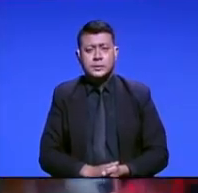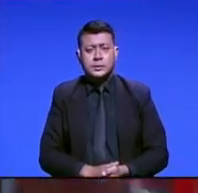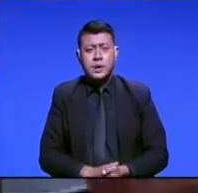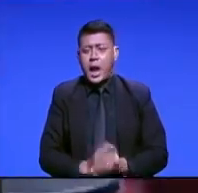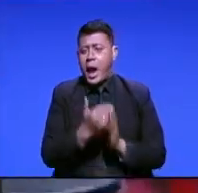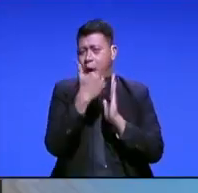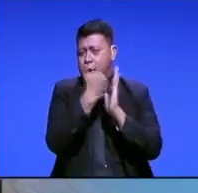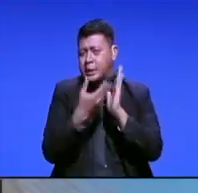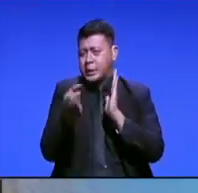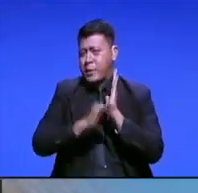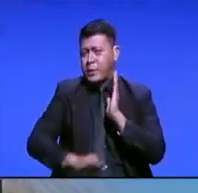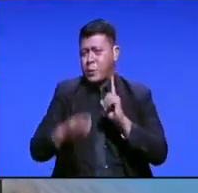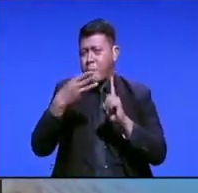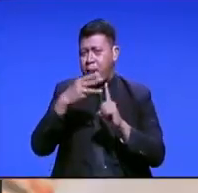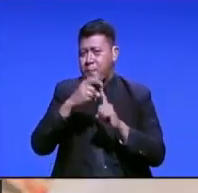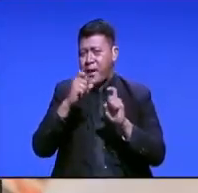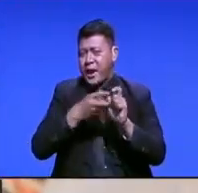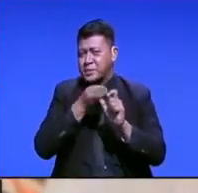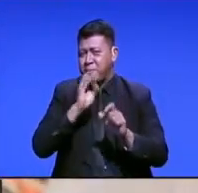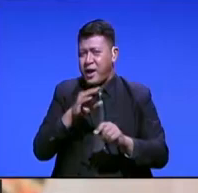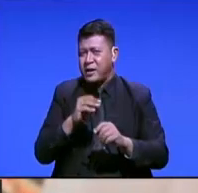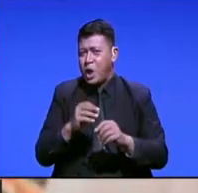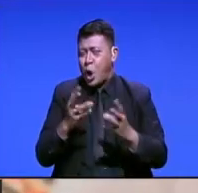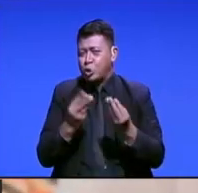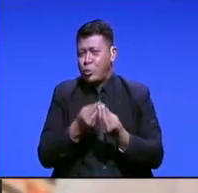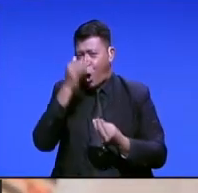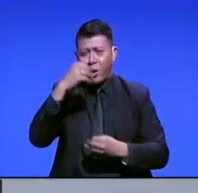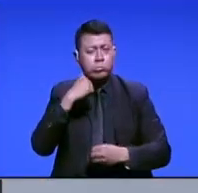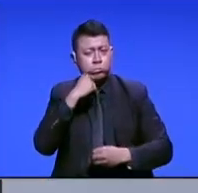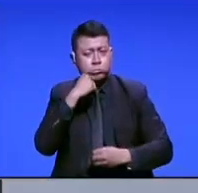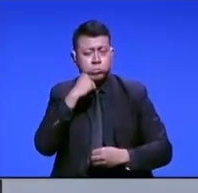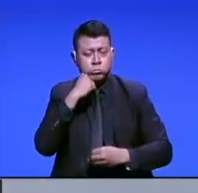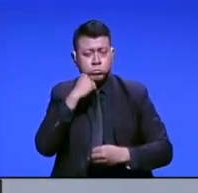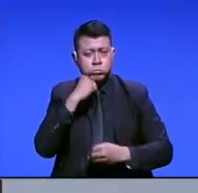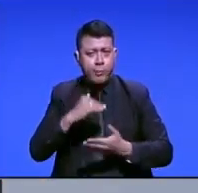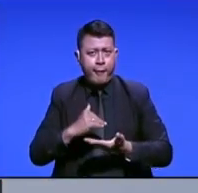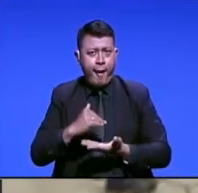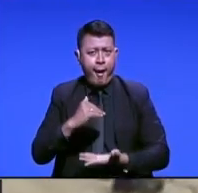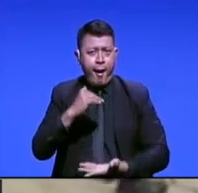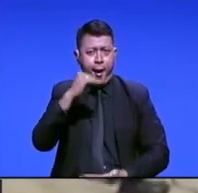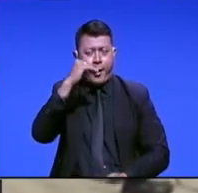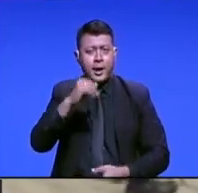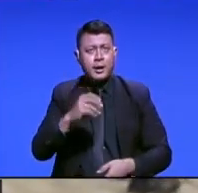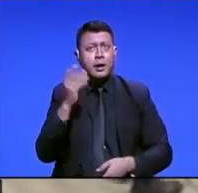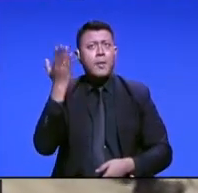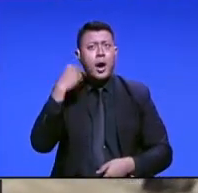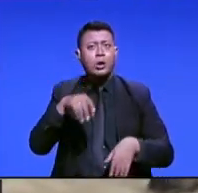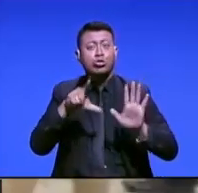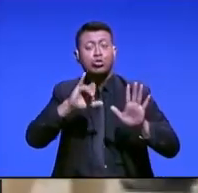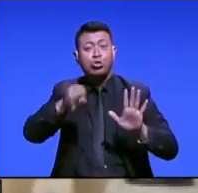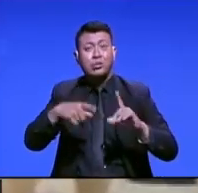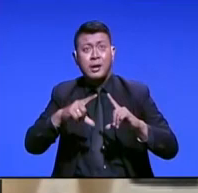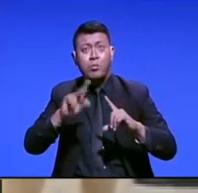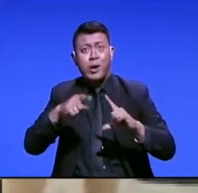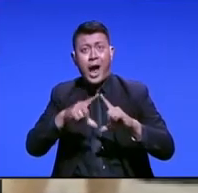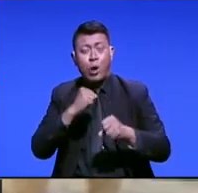Data terbaru Badan Pusat Statistik menyebut terjadi kenaikan angka pengangguran terbuka di kalangan pendidikan dari 7 juta orang pada